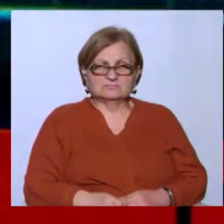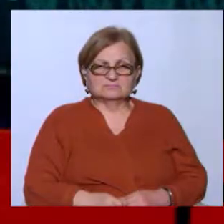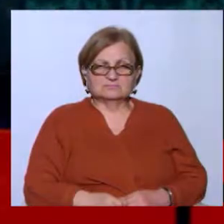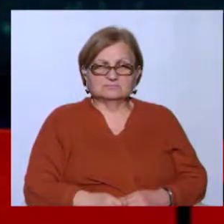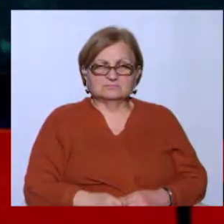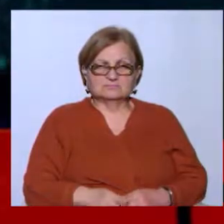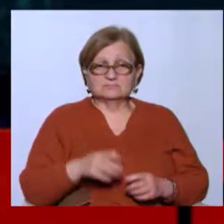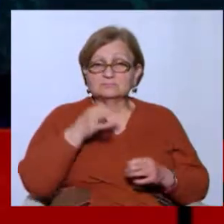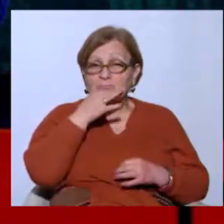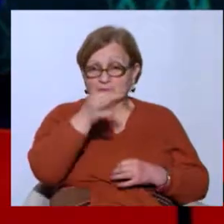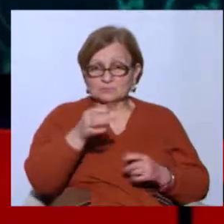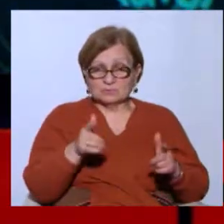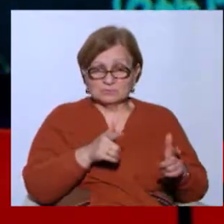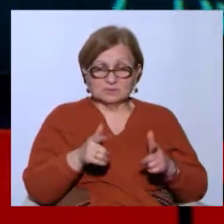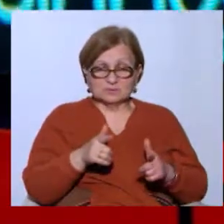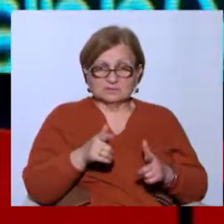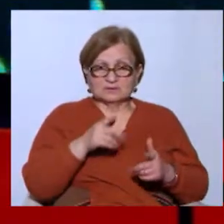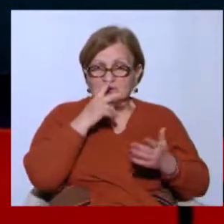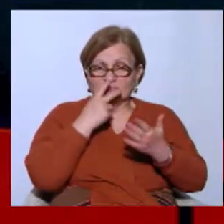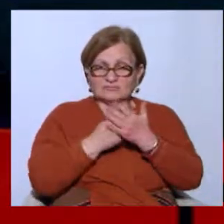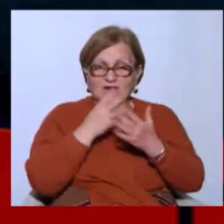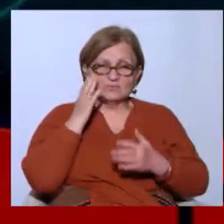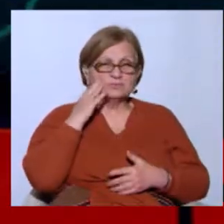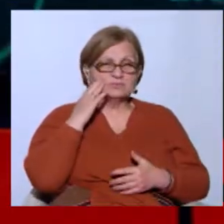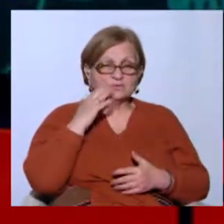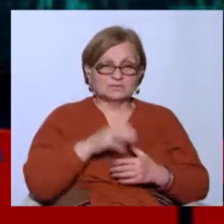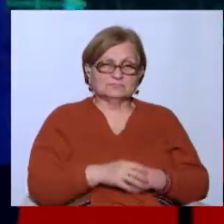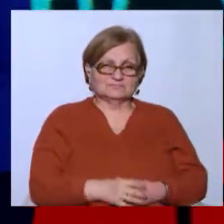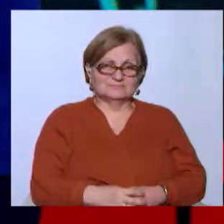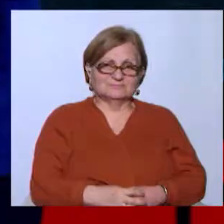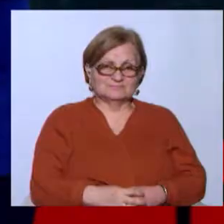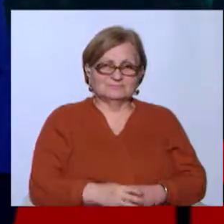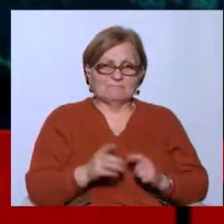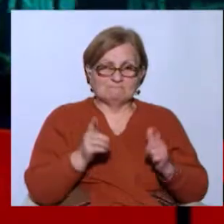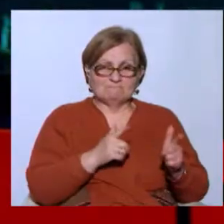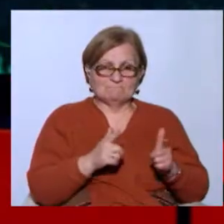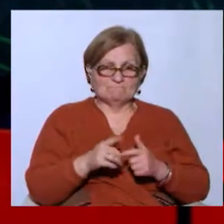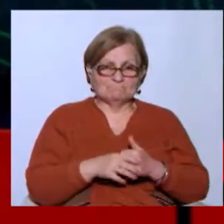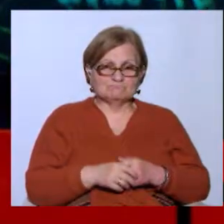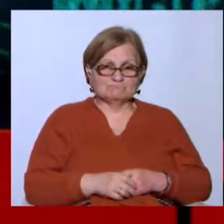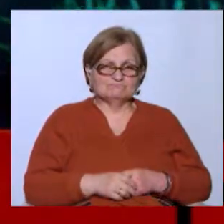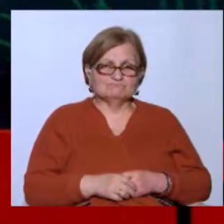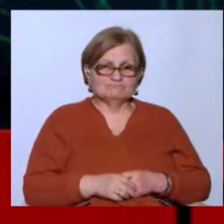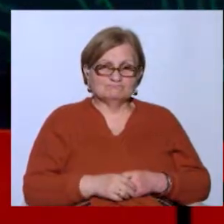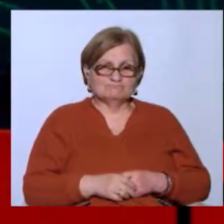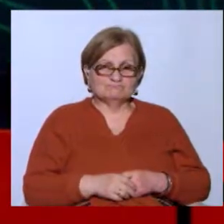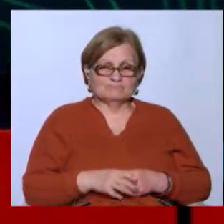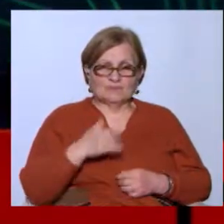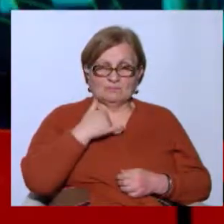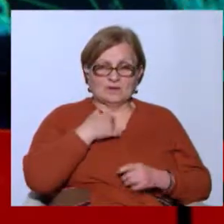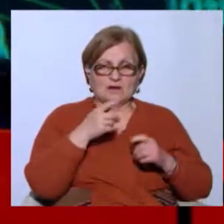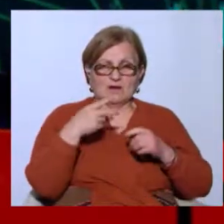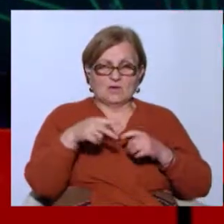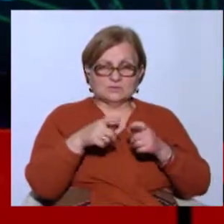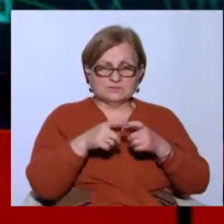გაქვთ უკვე პასუხი. ვნახოთ სწორი პასუხი. კარგი, მოემზადეთ. ესე იგი მე 20